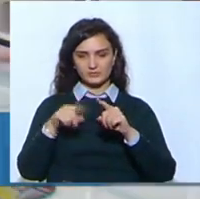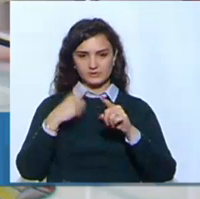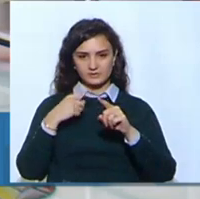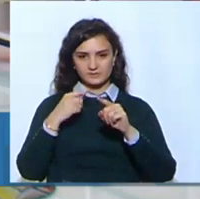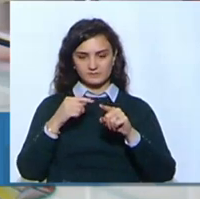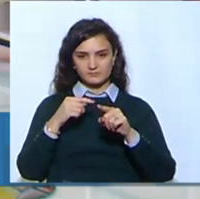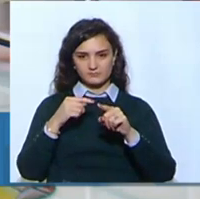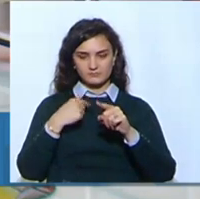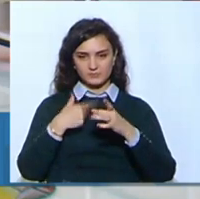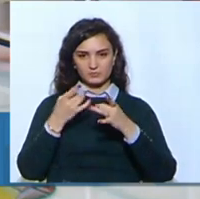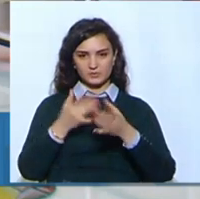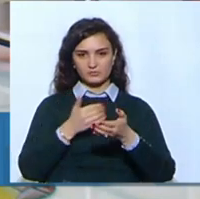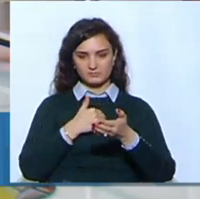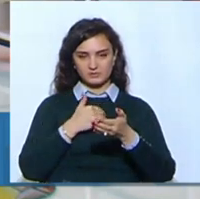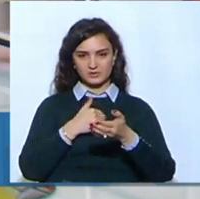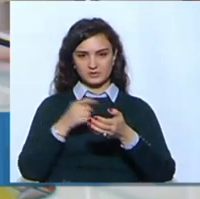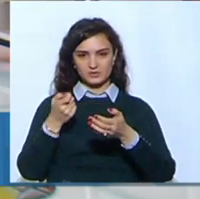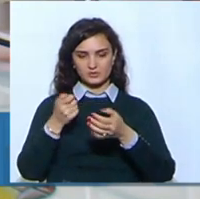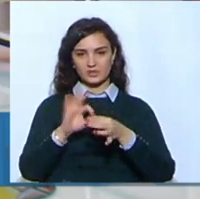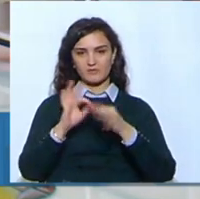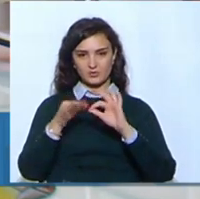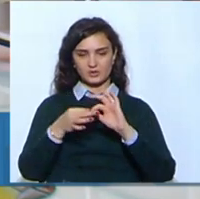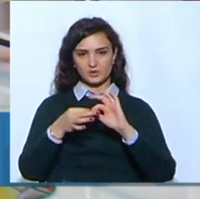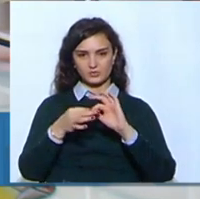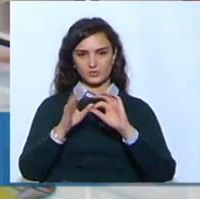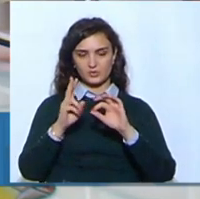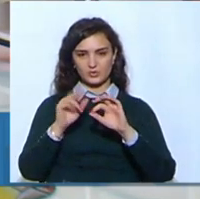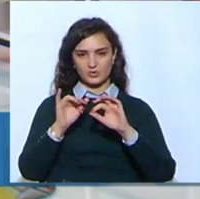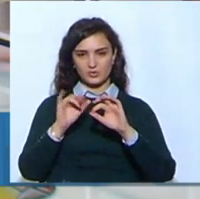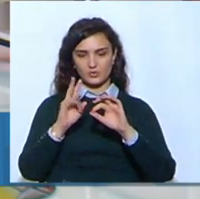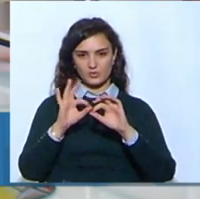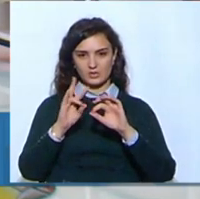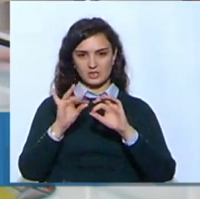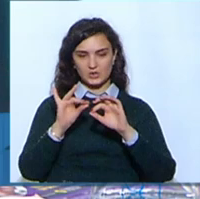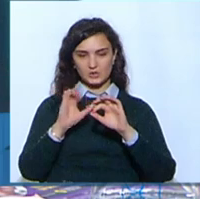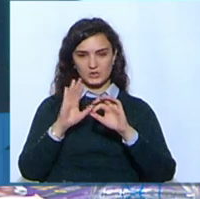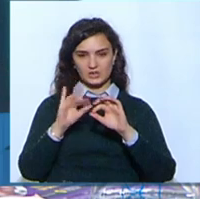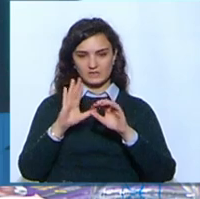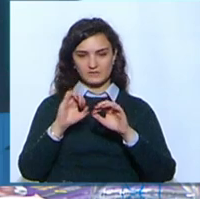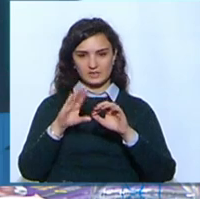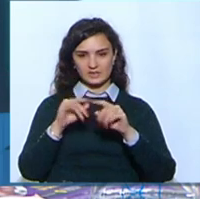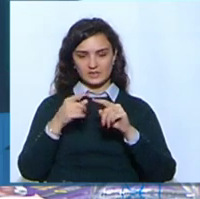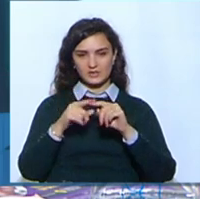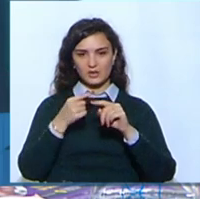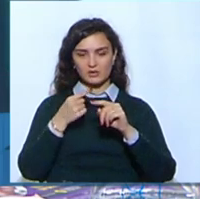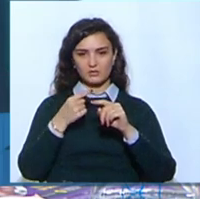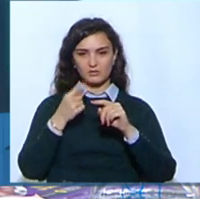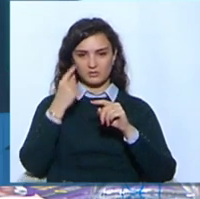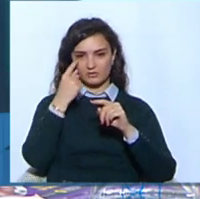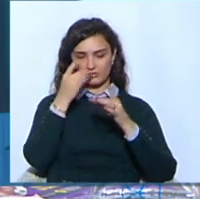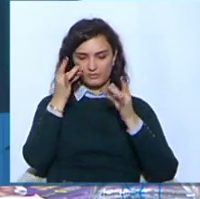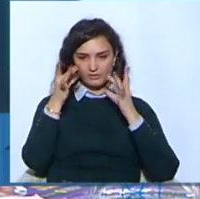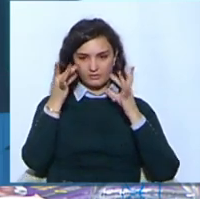ახსენეთ, მე უბრალოდ მინდა რომ ცოტა უფრო დავაკონკრეტოთ. კონიუნქტივიტი, ანუ როდესაც ლორწოვანის ანთება, რომელთაც